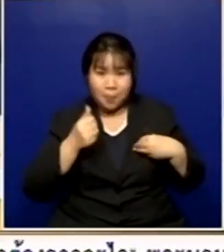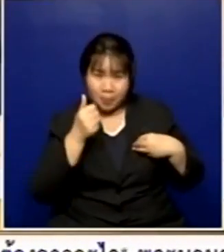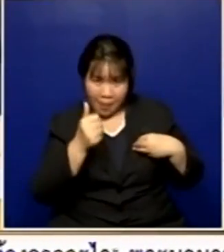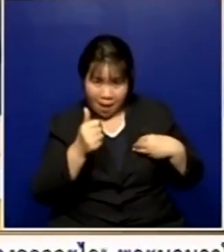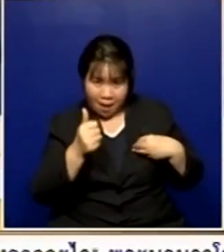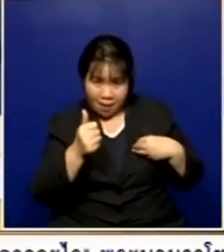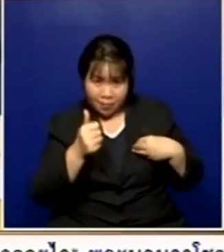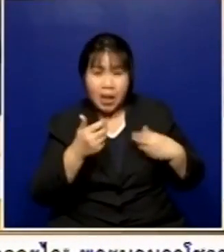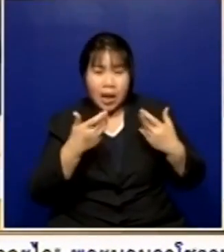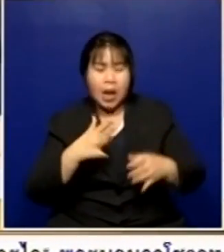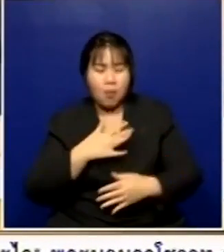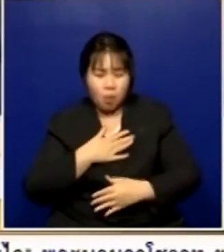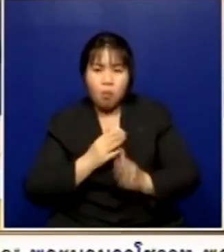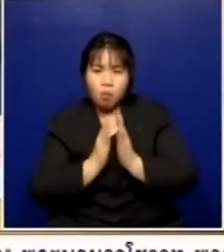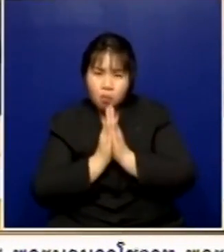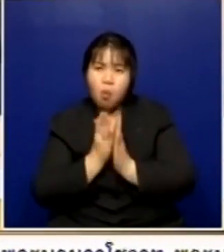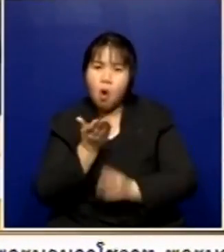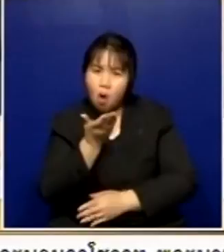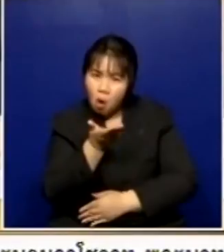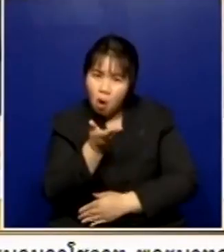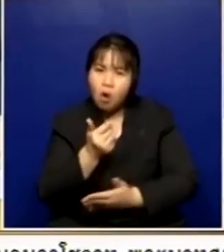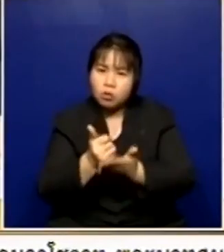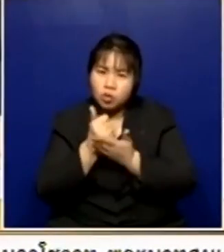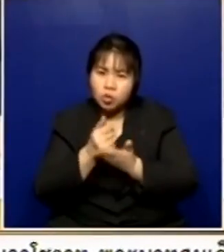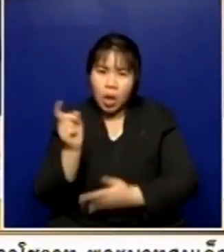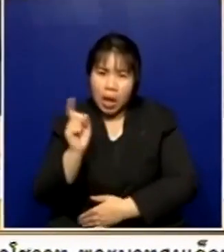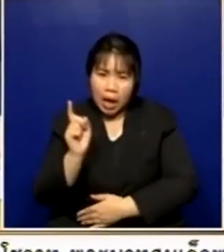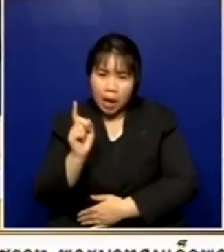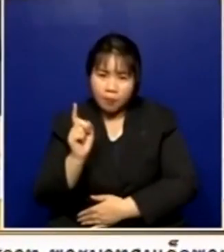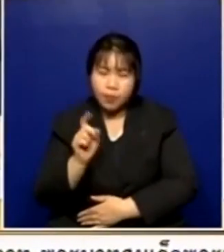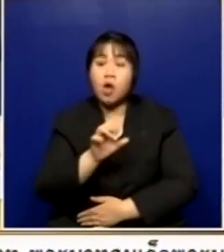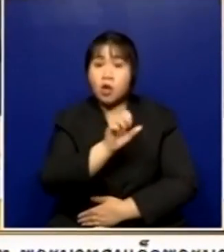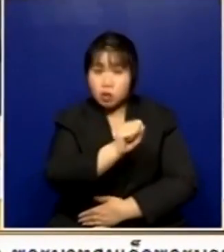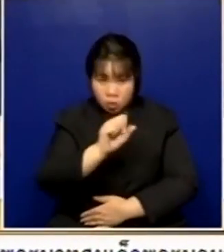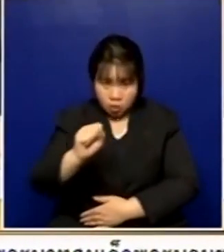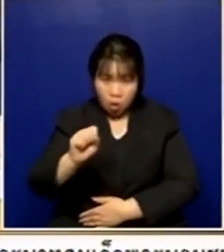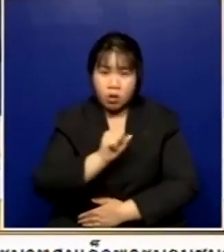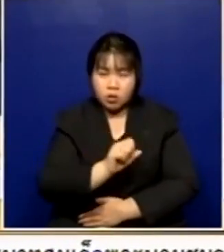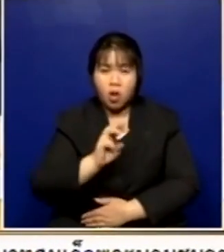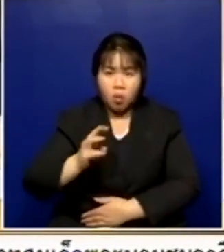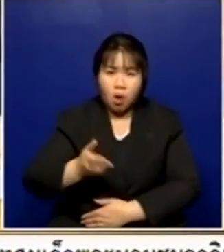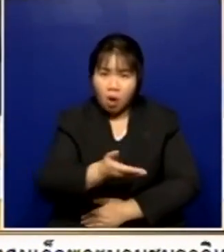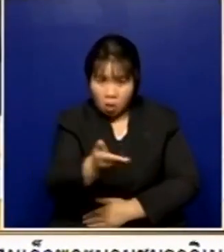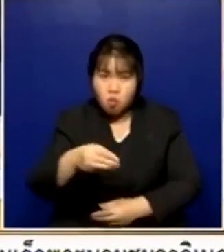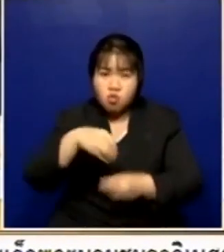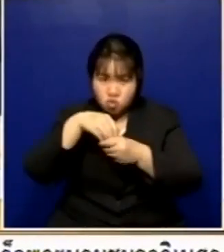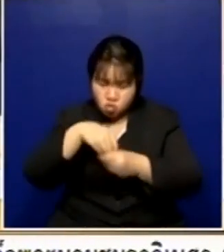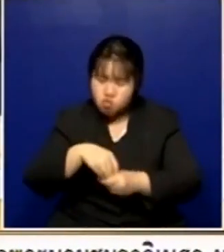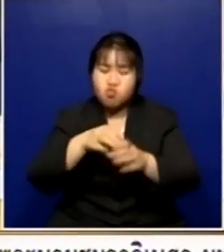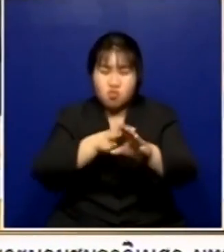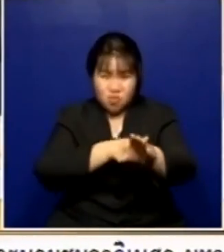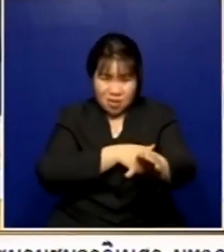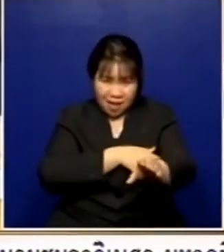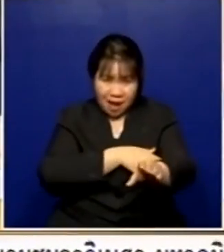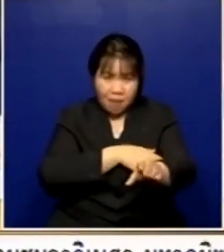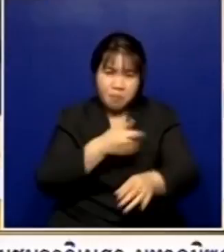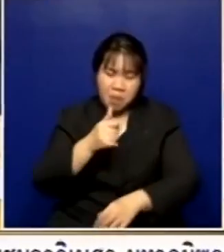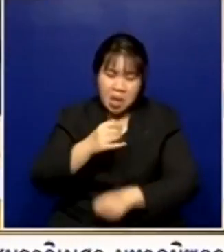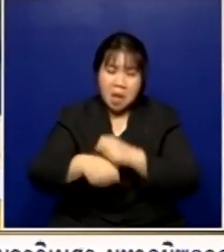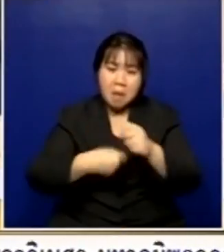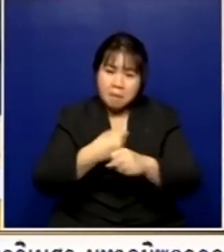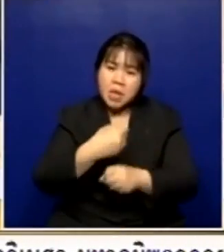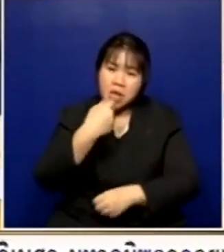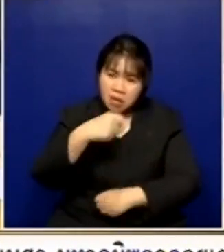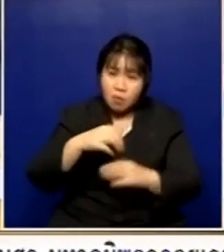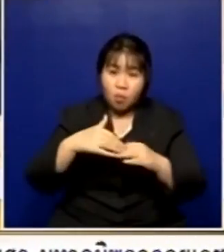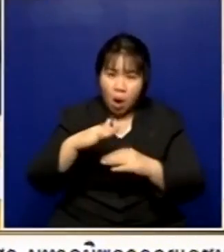และผมวิงวอนขอความช่วยเหลือท่านส.ว.ทั้งหลายที่ท่านอยู่ในสภามานานบางค่าหลายสิบปี